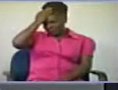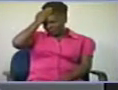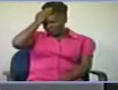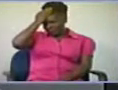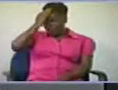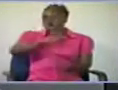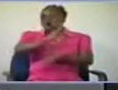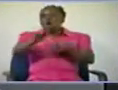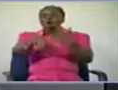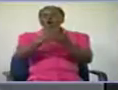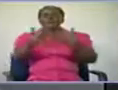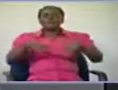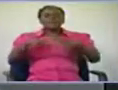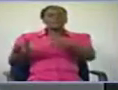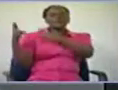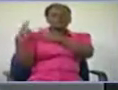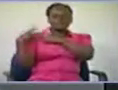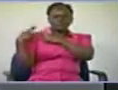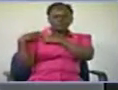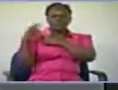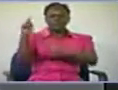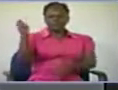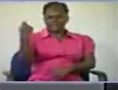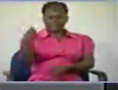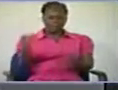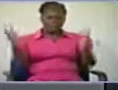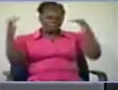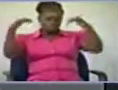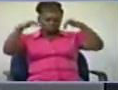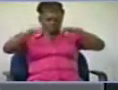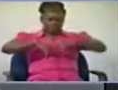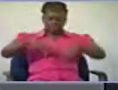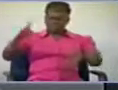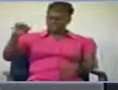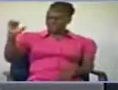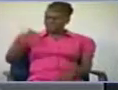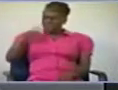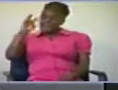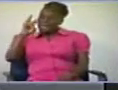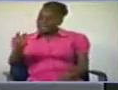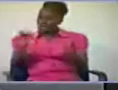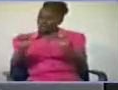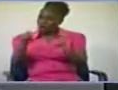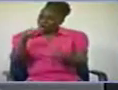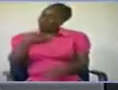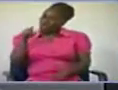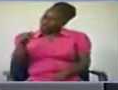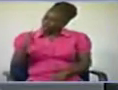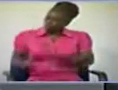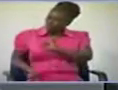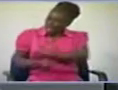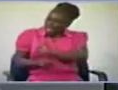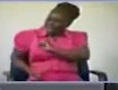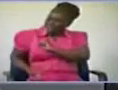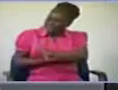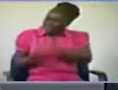wadau wote wa elimu nchini Kenya walikusanyika pale. Jifanye kwamba hata mimi sikuona chochote. Kwa hivyo naomba unielezee moja kwa moja kama mtoto wa darasa